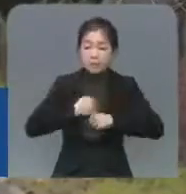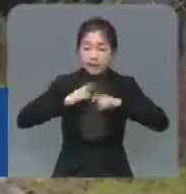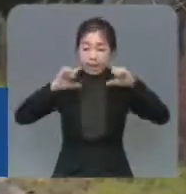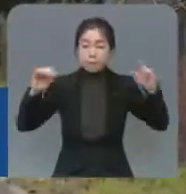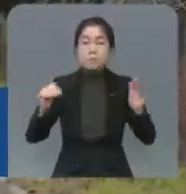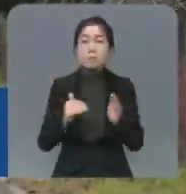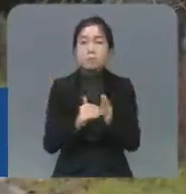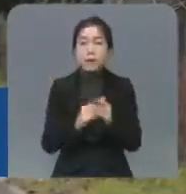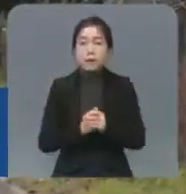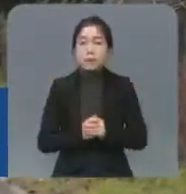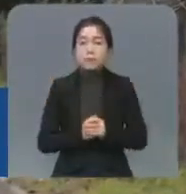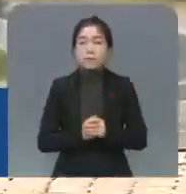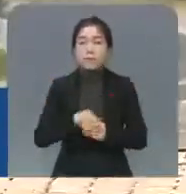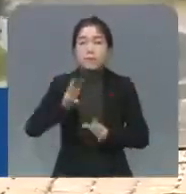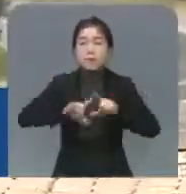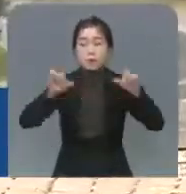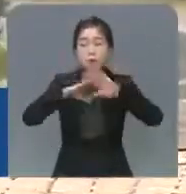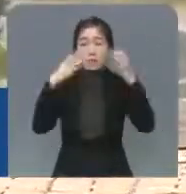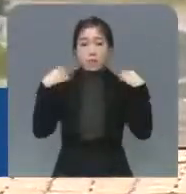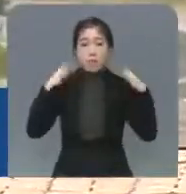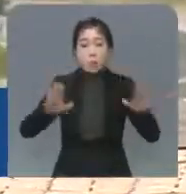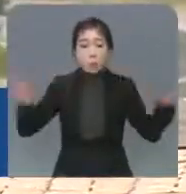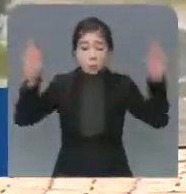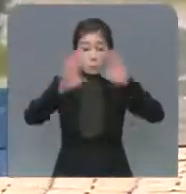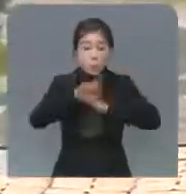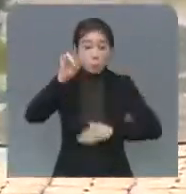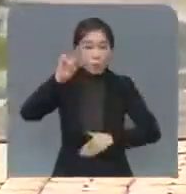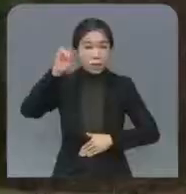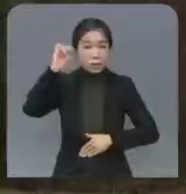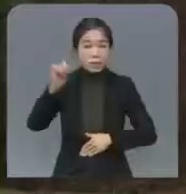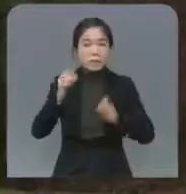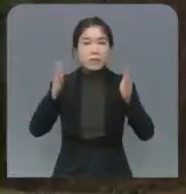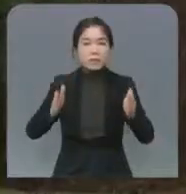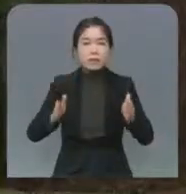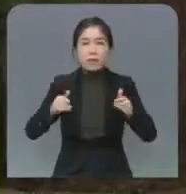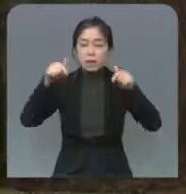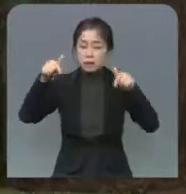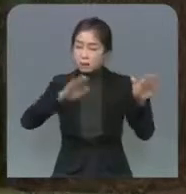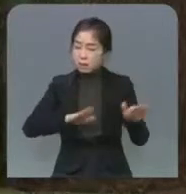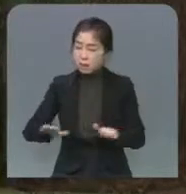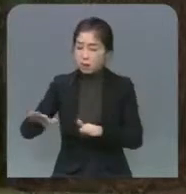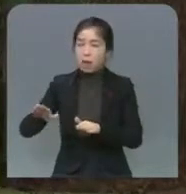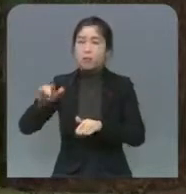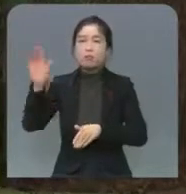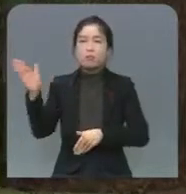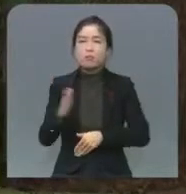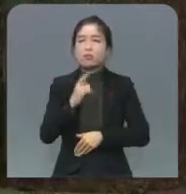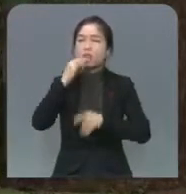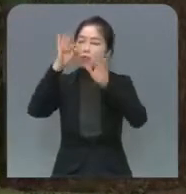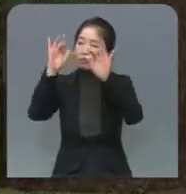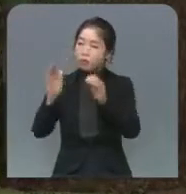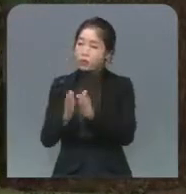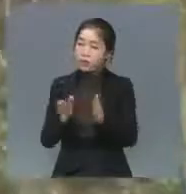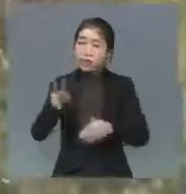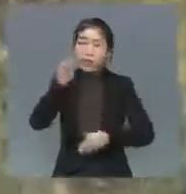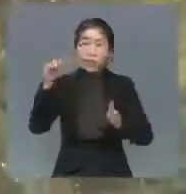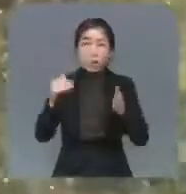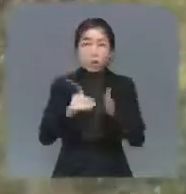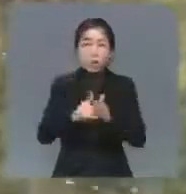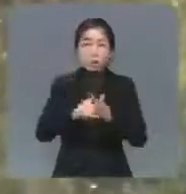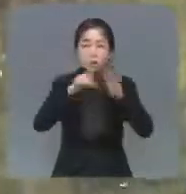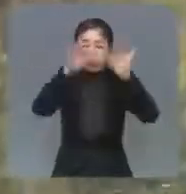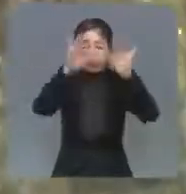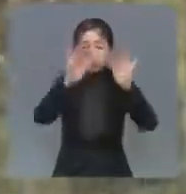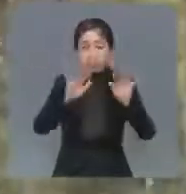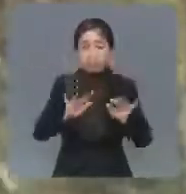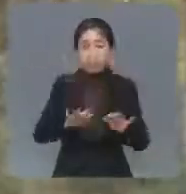있습니다 광주 지방 기상청은 오늘 밤과 내일 새벽 사이에 서해안을 시작으로 눈이 내리기 했으며 모레까지 적설량은 전남